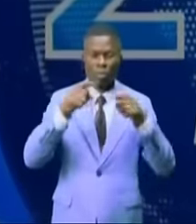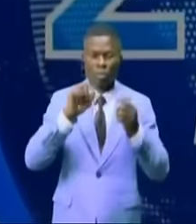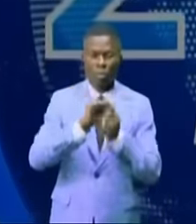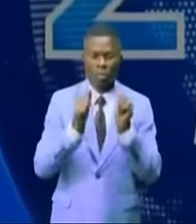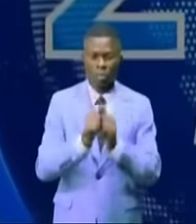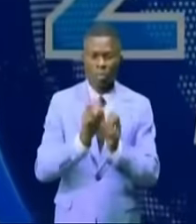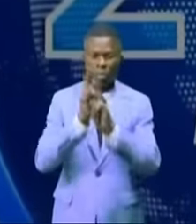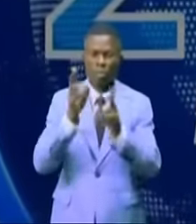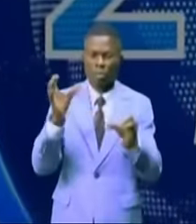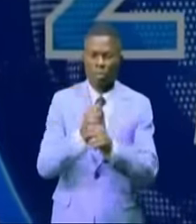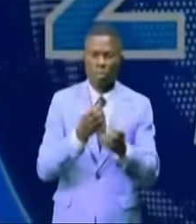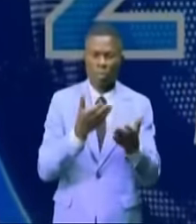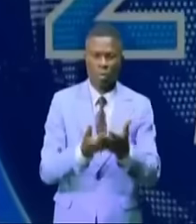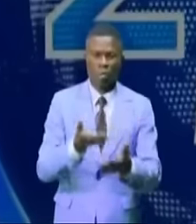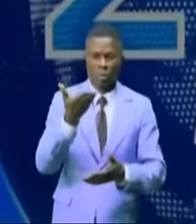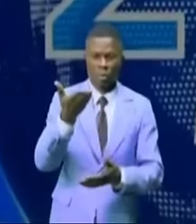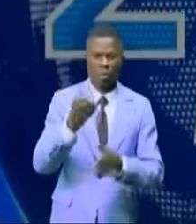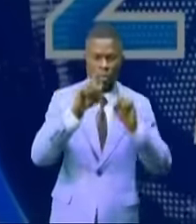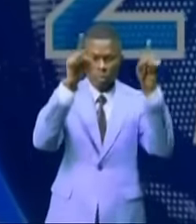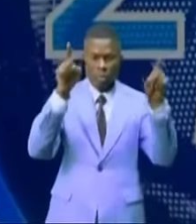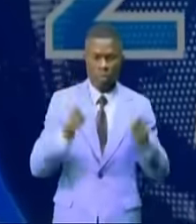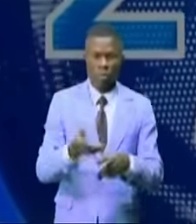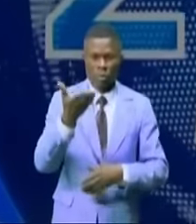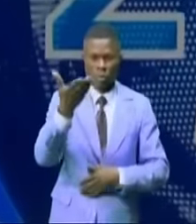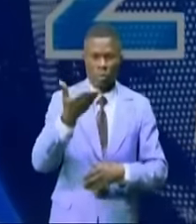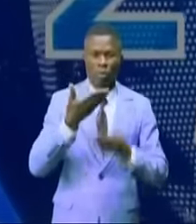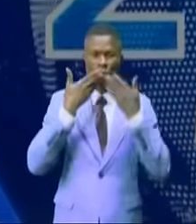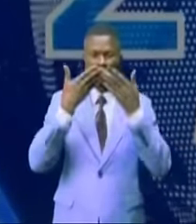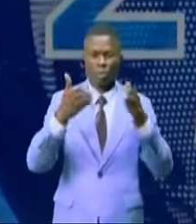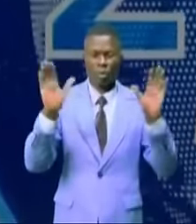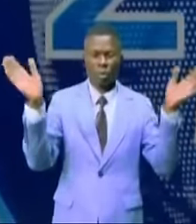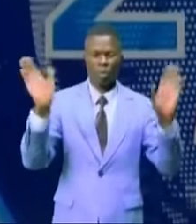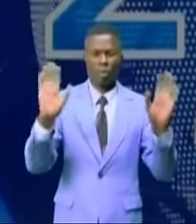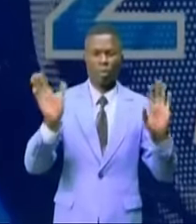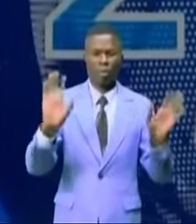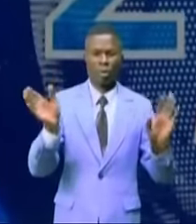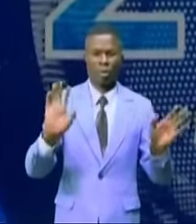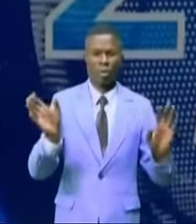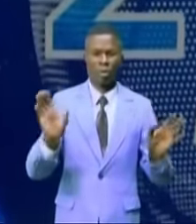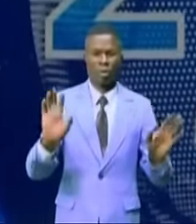qui va tout à l'heure tenir un briefing presse. Très bonne suite de programme sur l'RTNC. Au revoir.